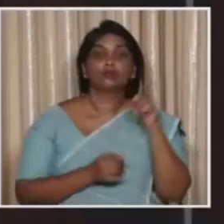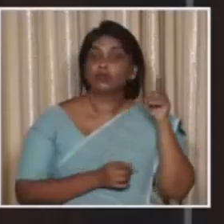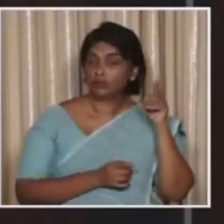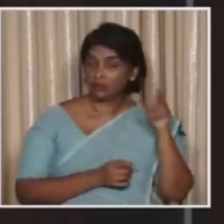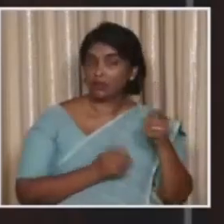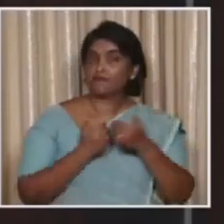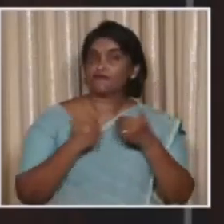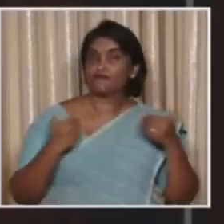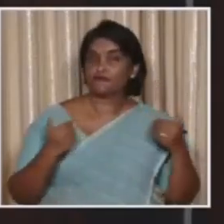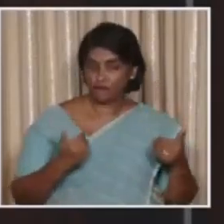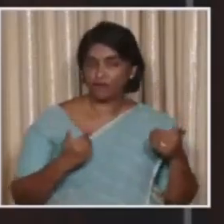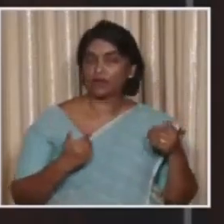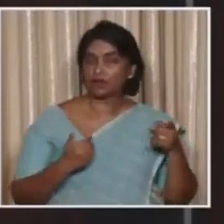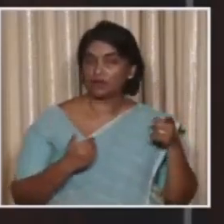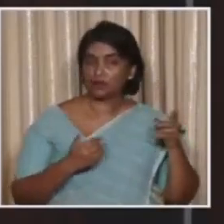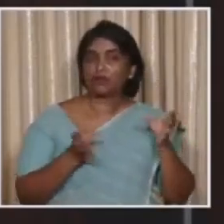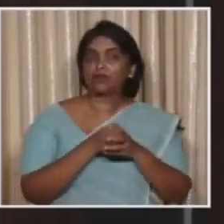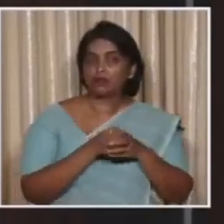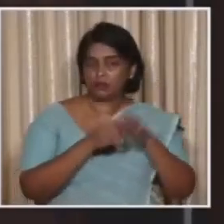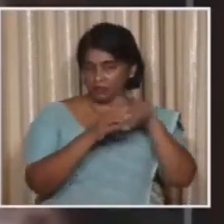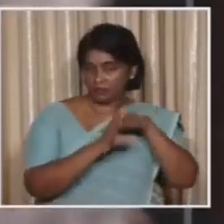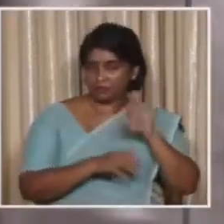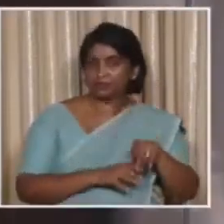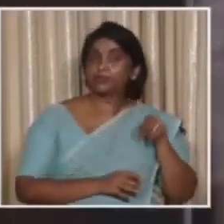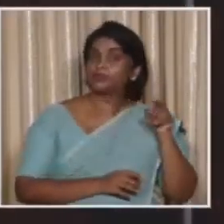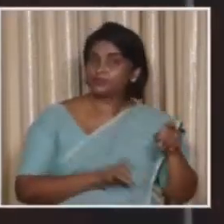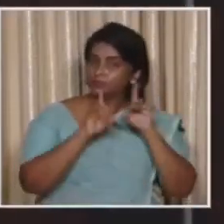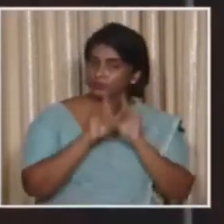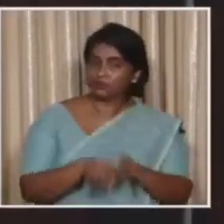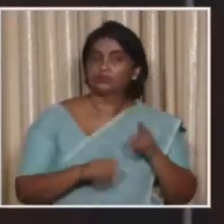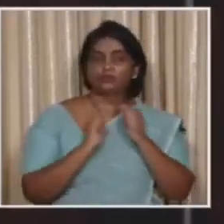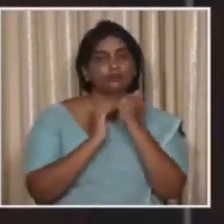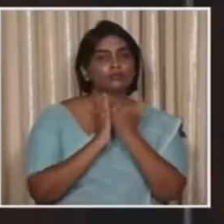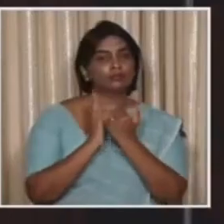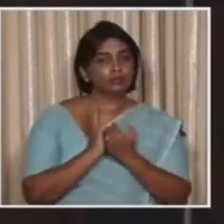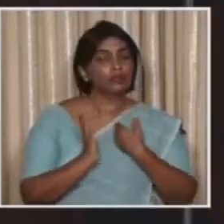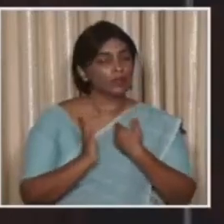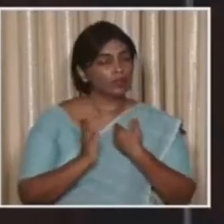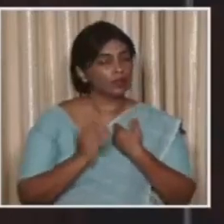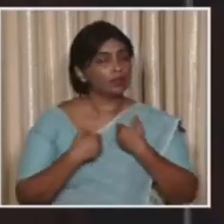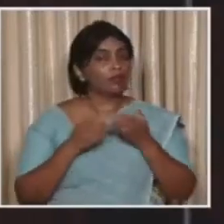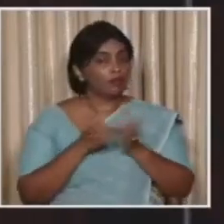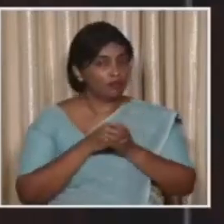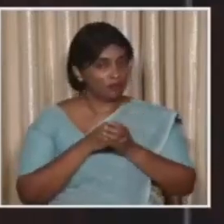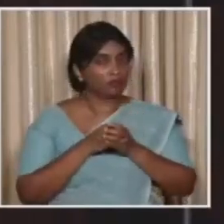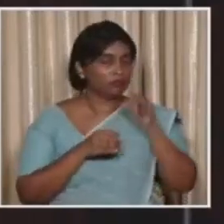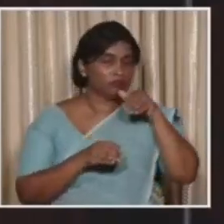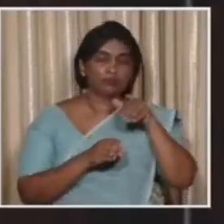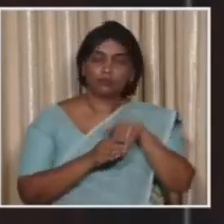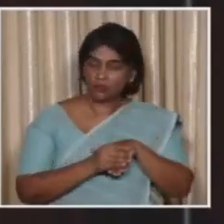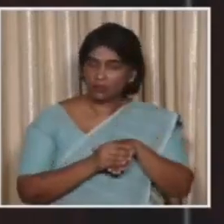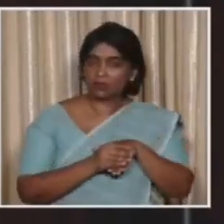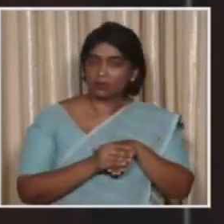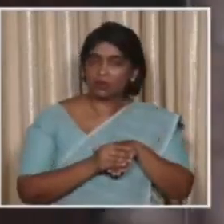ඔවුන්ගේ වෙනමම කණ්ඩායම් යොදවලා තියෙනවා ඉතින් මෙවැනි වැඩපිළිවෙලක් අපේ කණ්ඩායම අපේ තුල අපේ රටේ